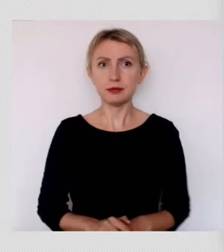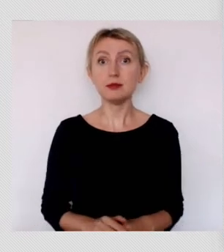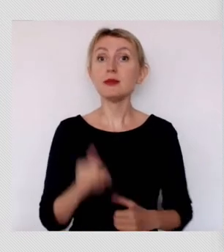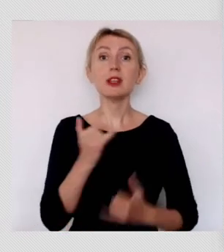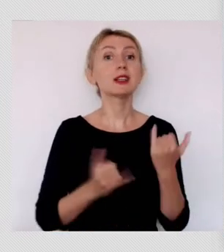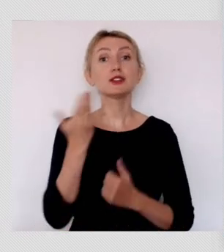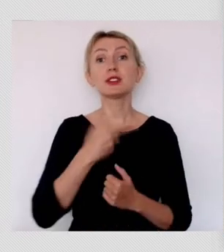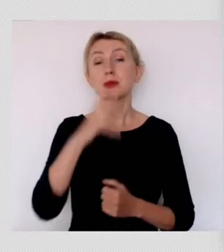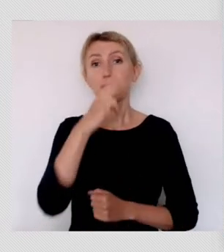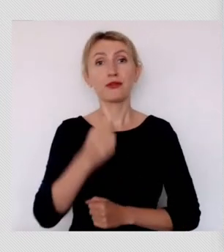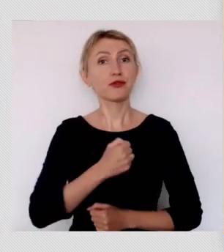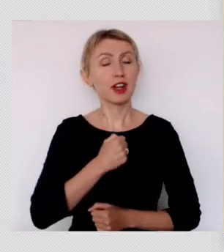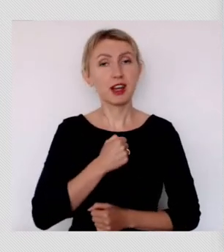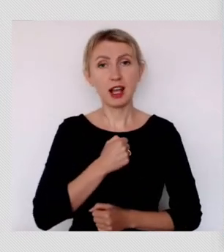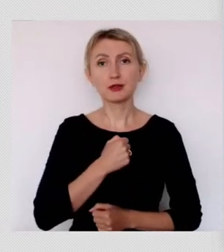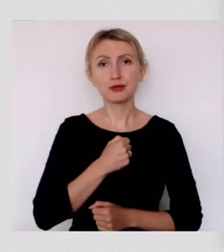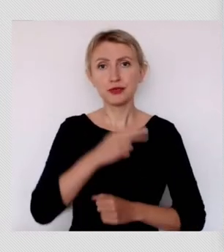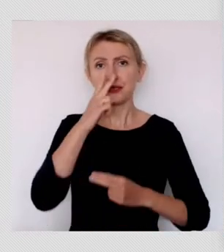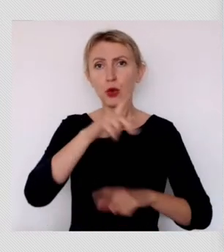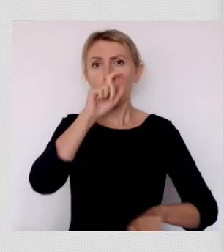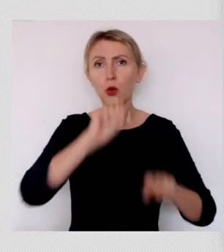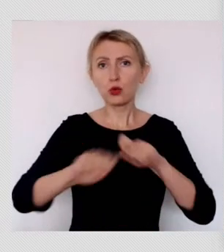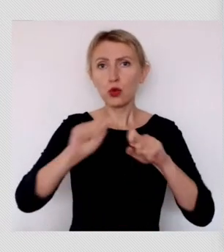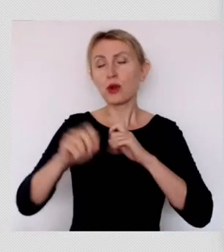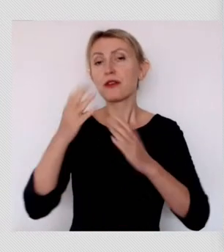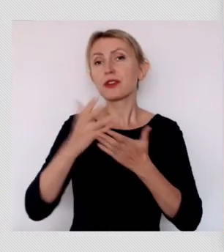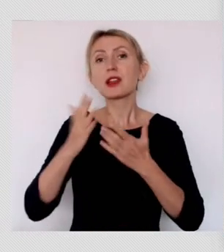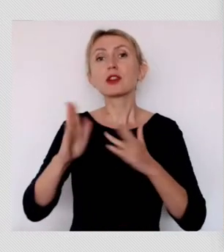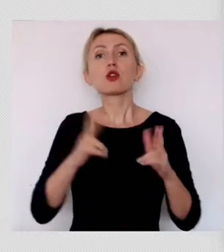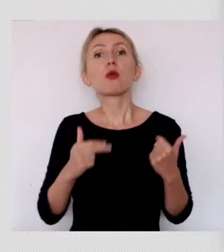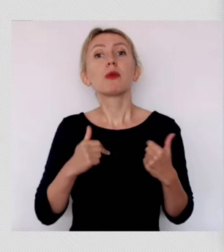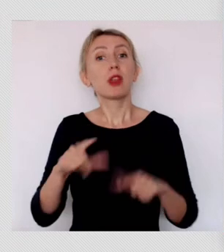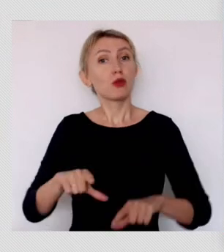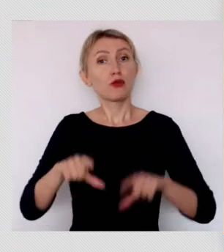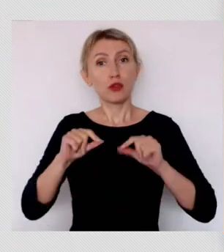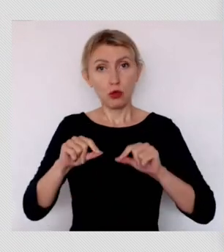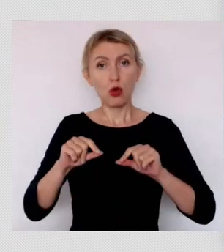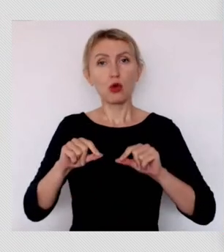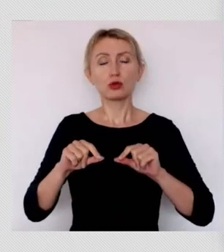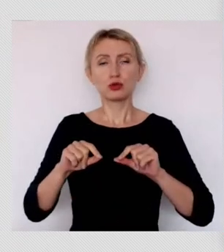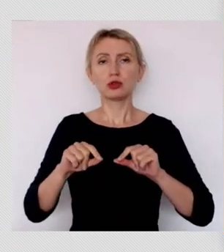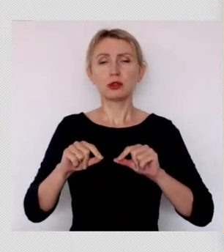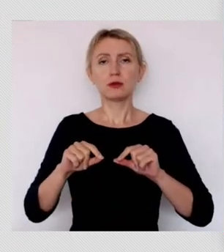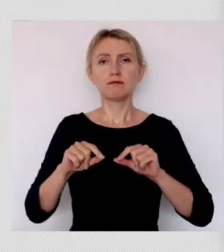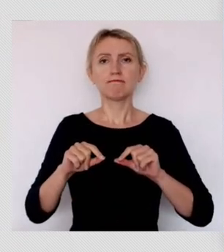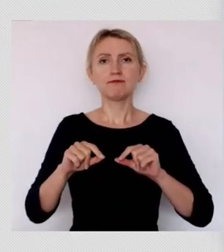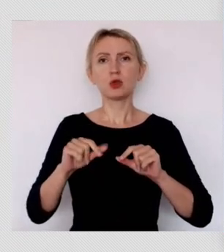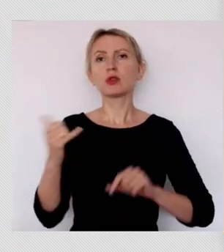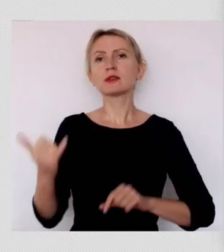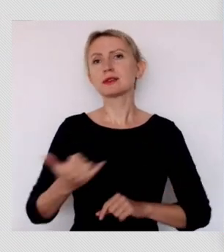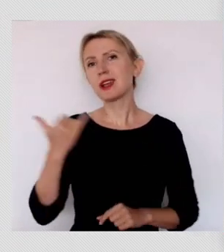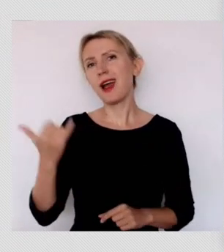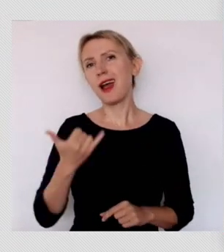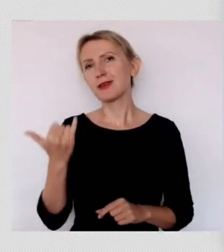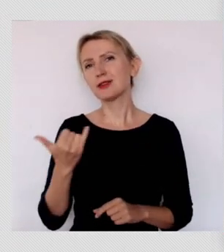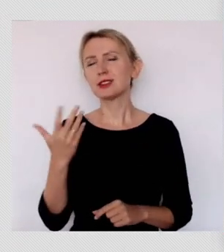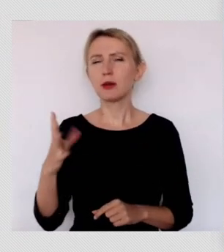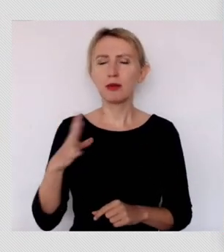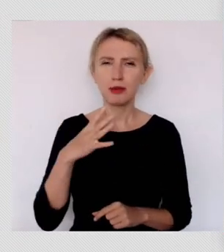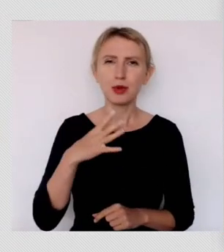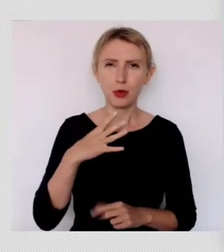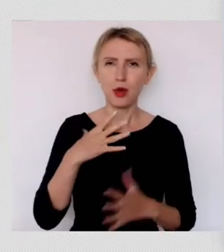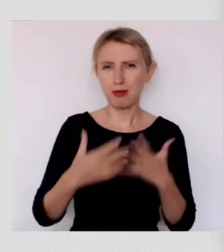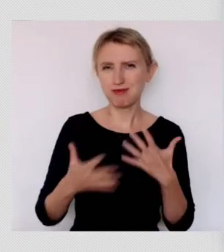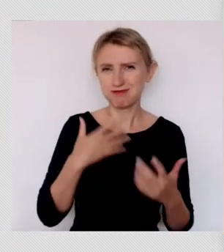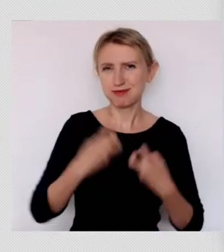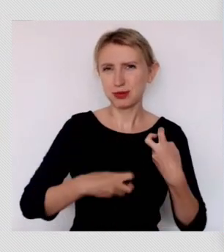transparentności kontroli wydatków komitetów wyborczych, która no, zawsze trochę kulała, tutaj patrzę na pana